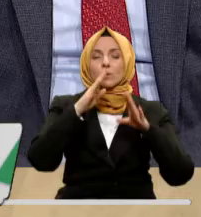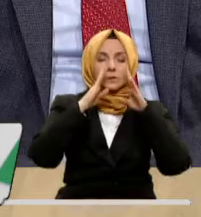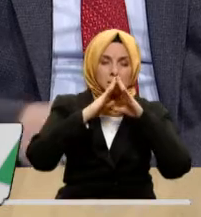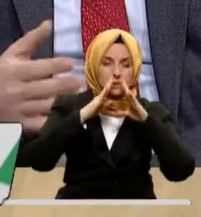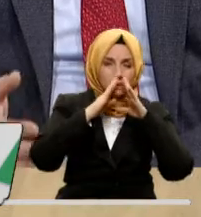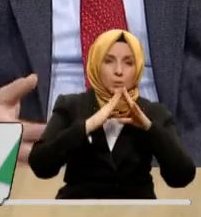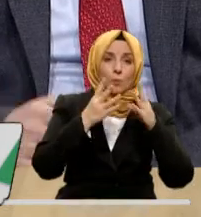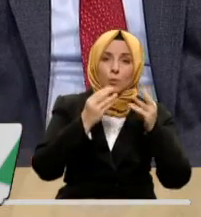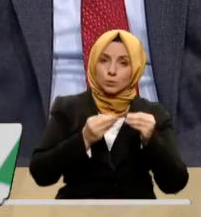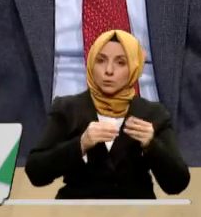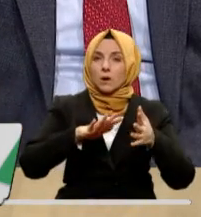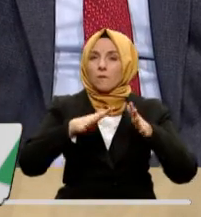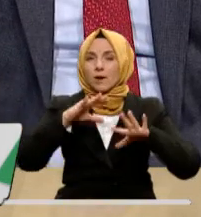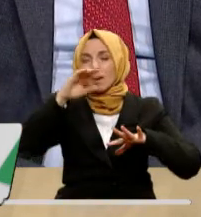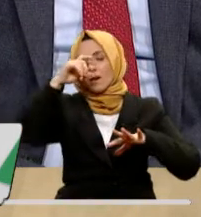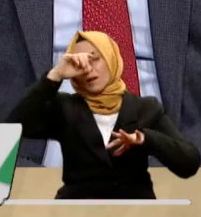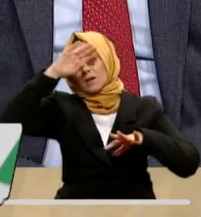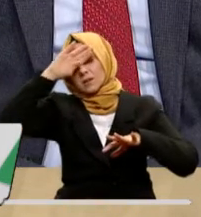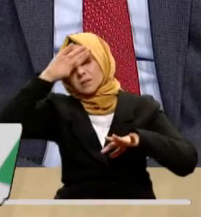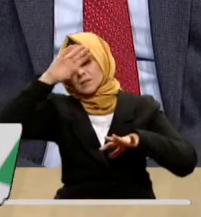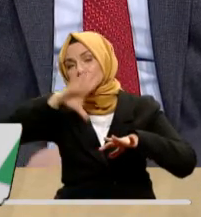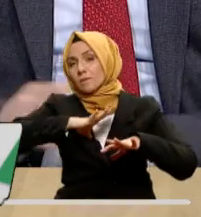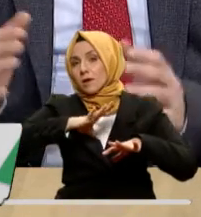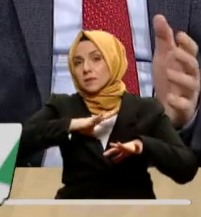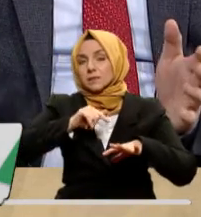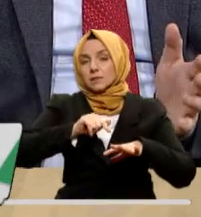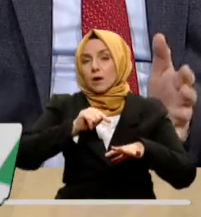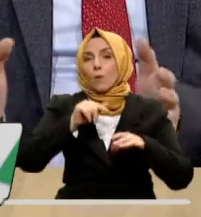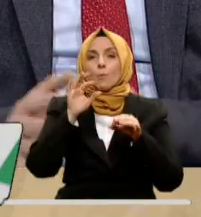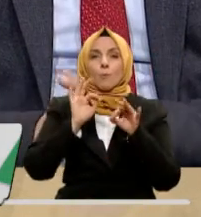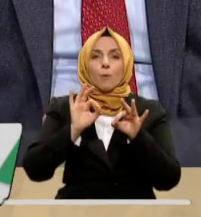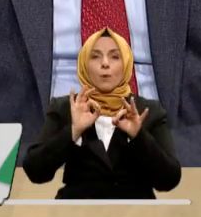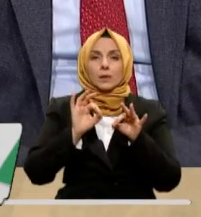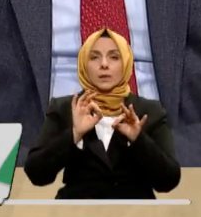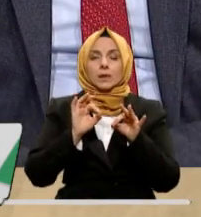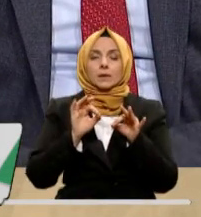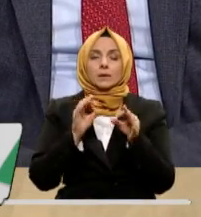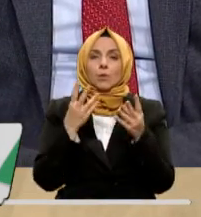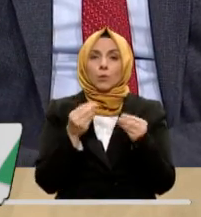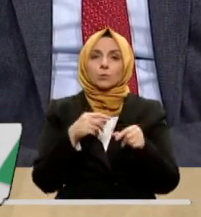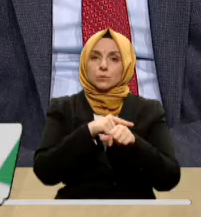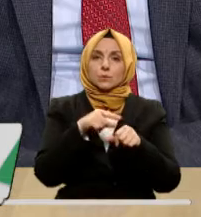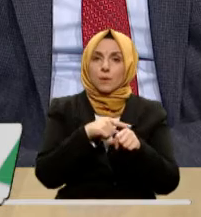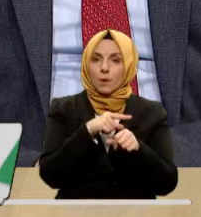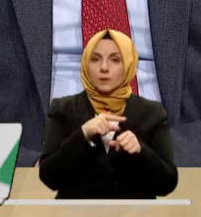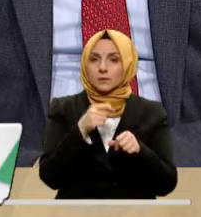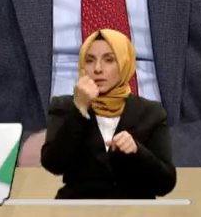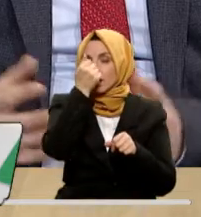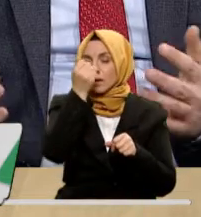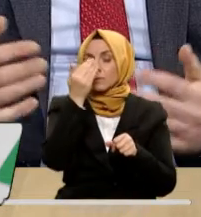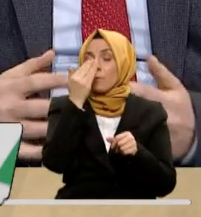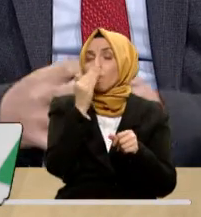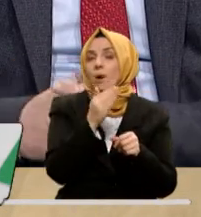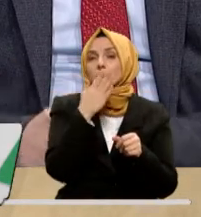varsa ateşli bir hastalığı varsa bu gibi durumlar engel teşkil edebiliyor Ama dediğim gibi